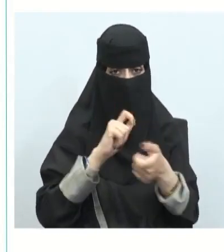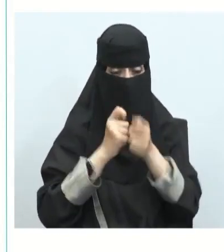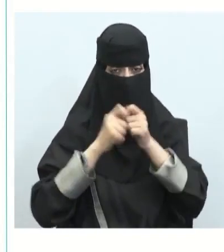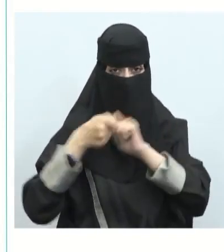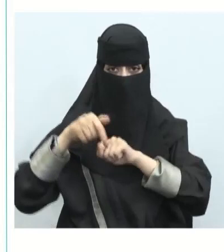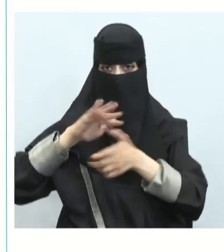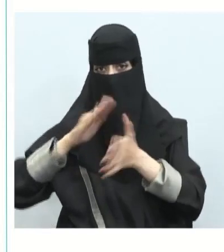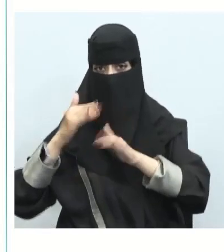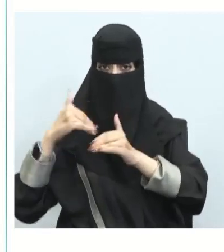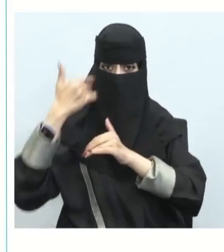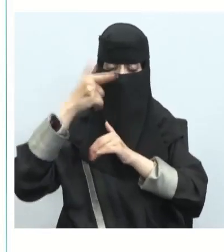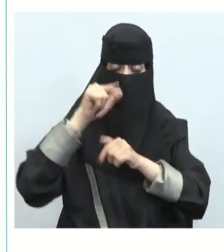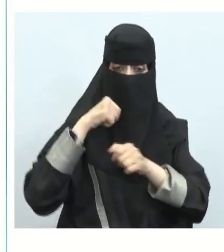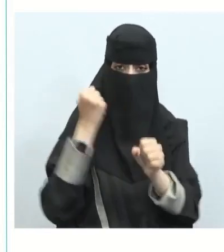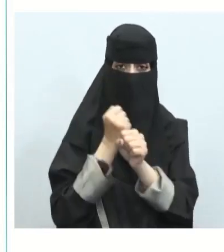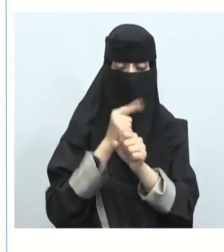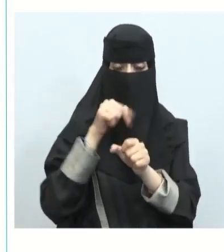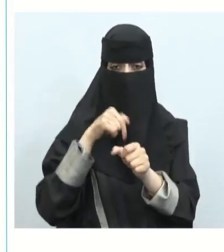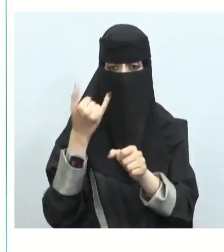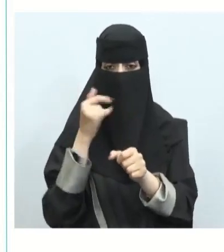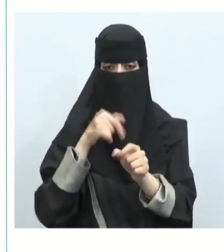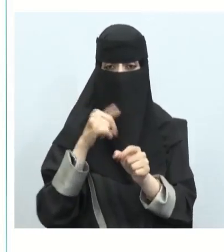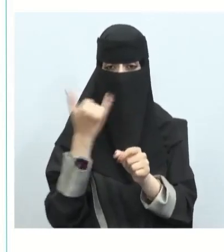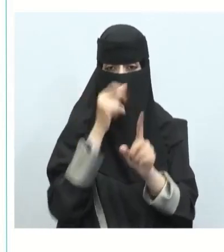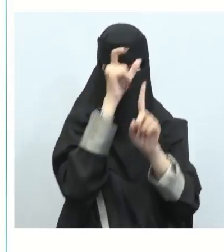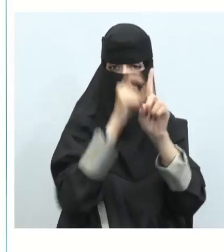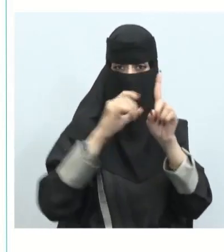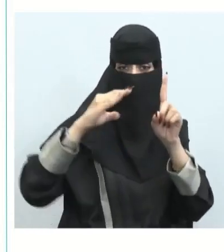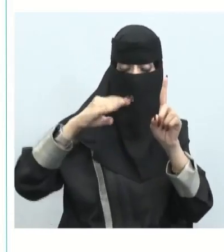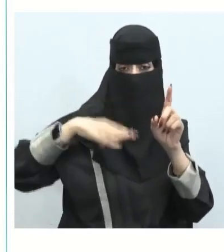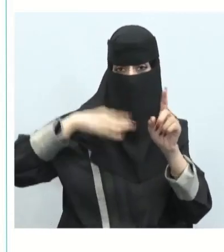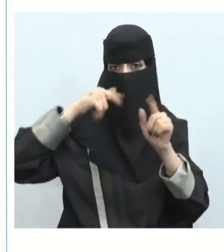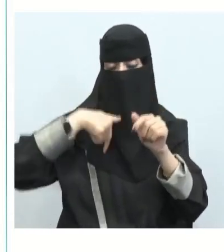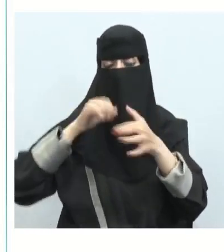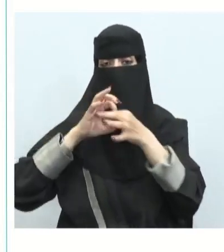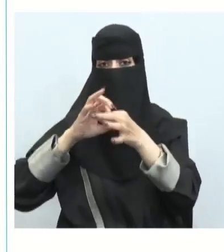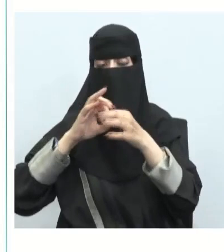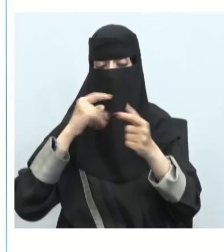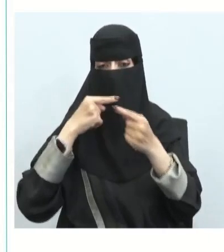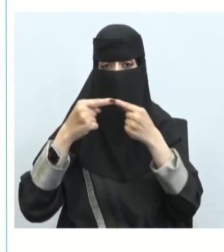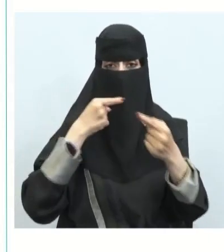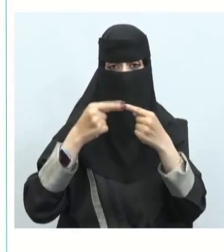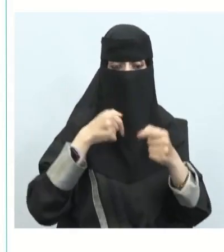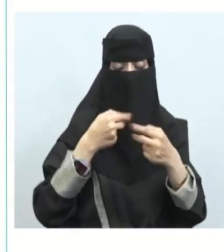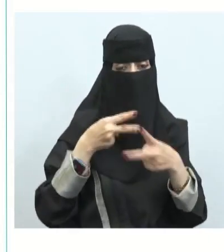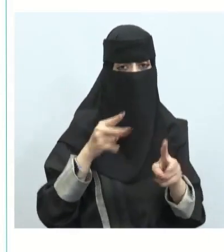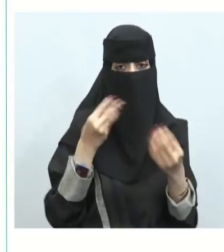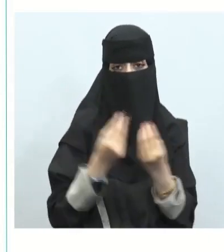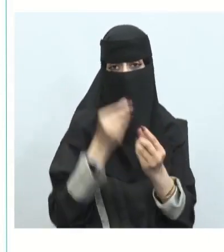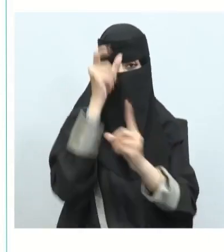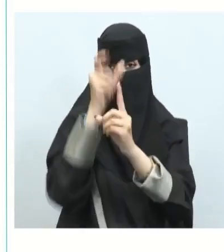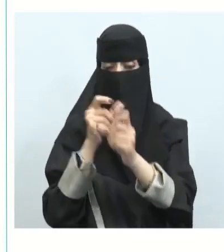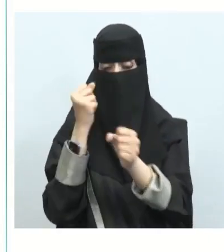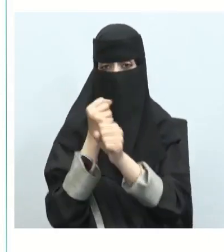يشكل المهمه الاسهل بالنسبه الى المدير الذين اعتادوا على التواصل بانفتاح مع الموظف الموظف او المدير الذي